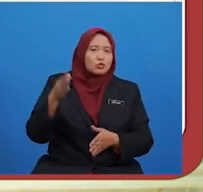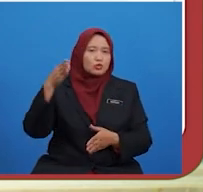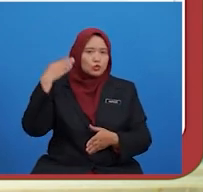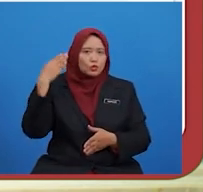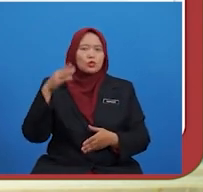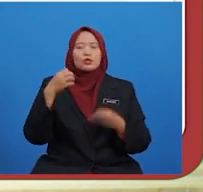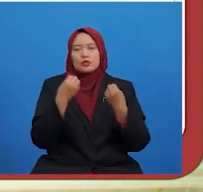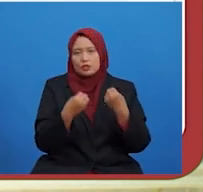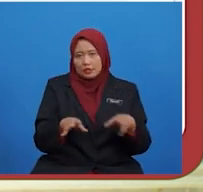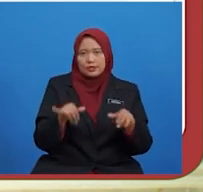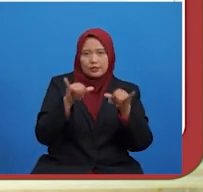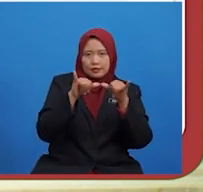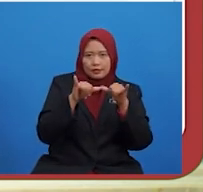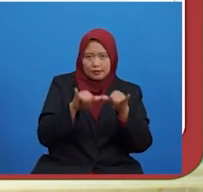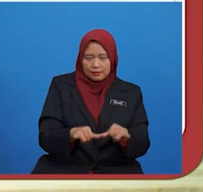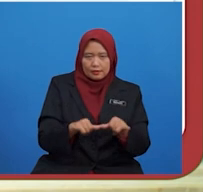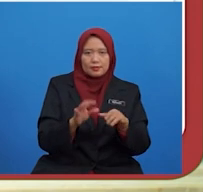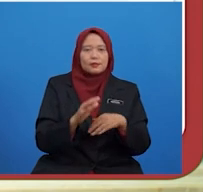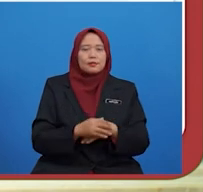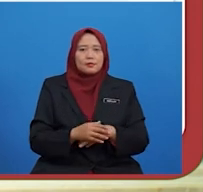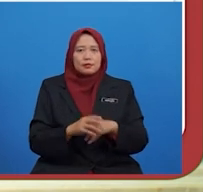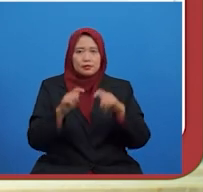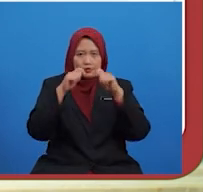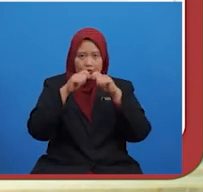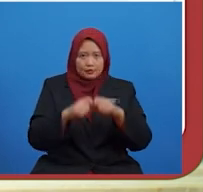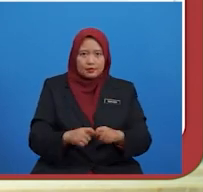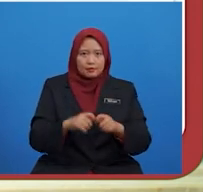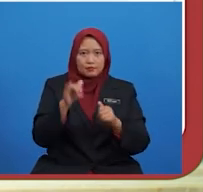diisytiharkan dan terus diumpukan dengan nilai